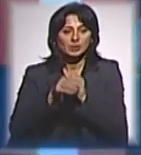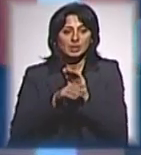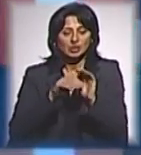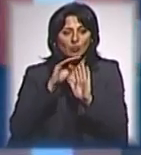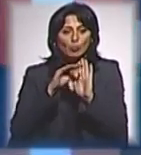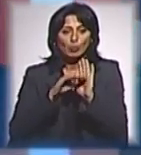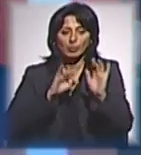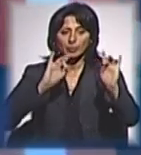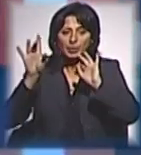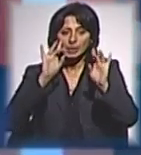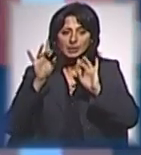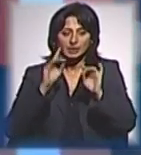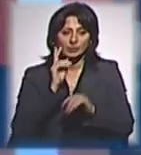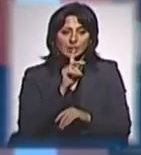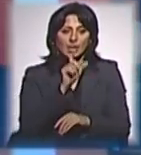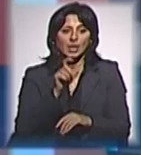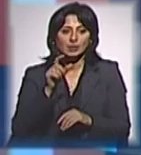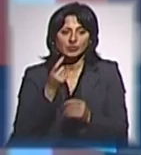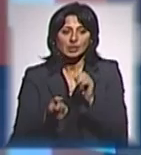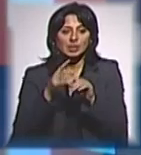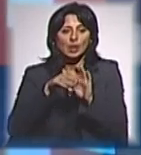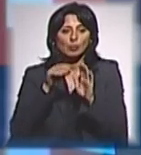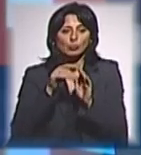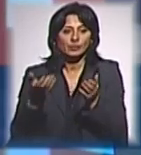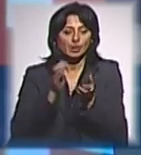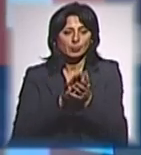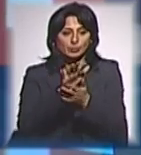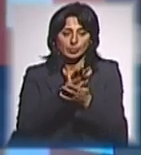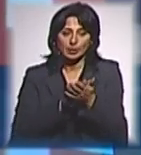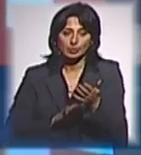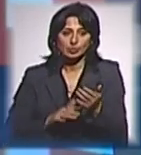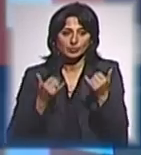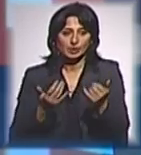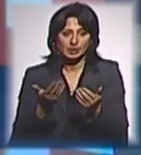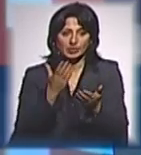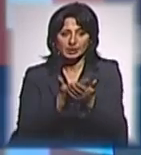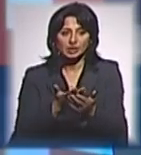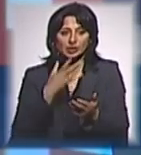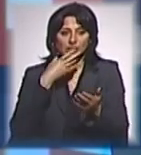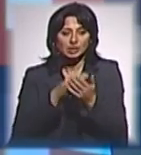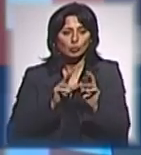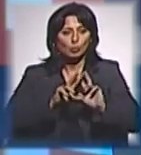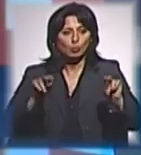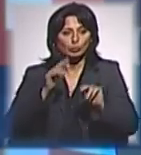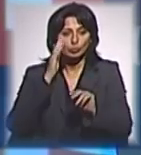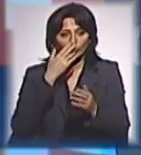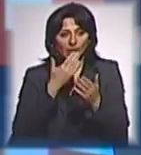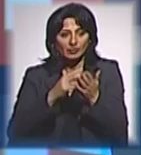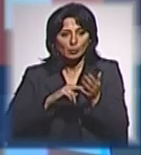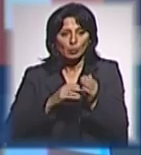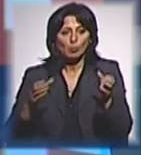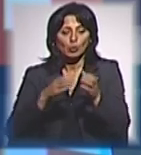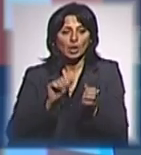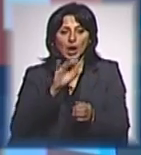წინასაარჩევნო პროგრამების პრეზენტაციებსა და კანდიდატების ამომრჩევლისთვის გაცნობას განაგზობს. დღეს თქვენს წინაშე საკუთარი დაპირებებით და ხედვით